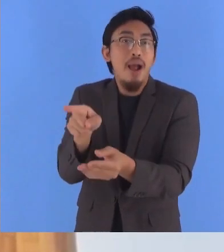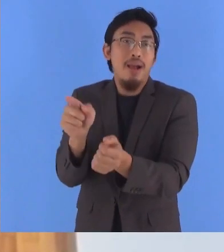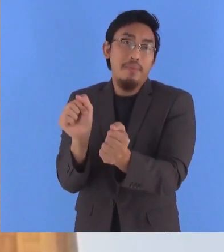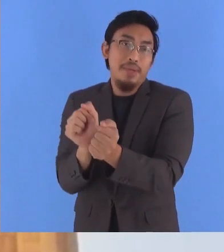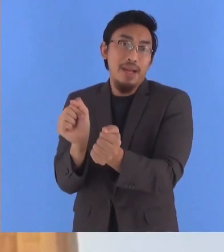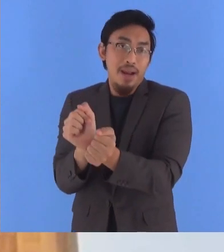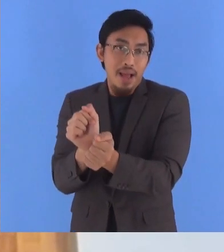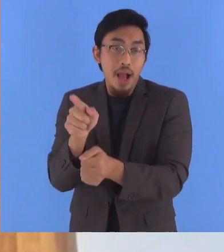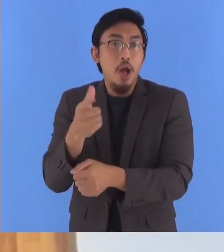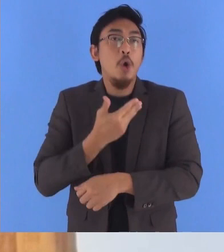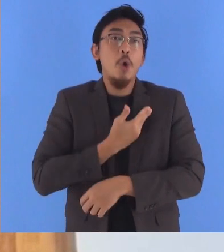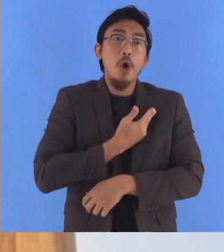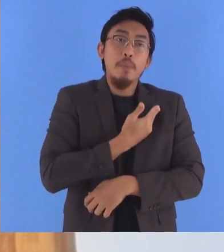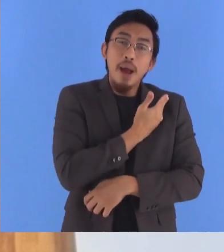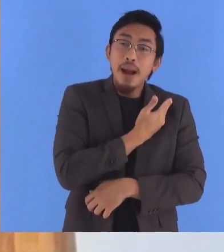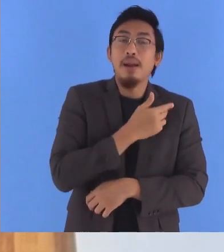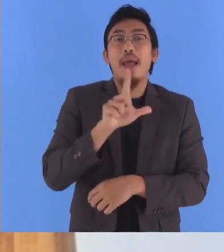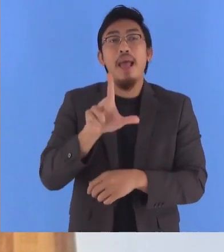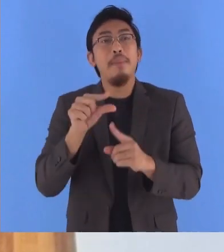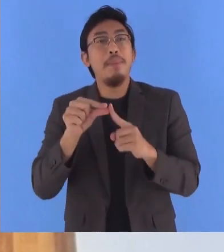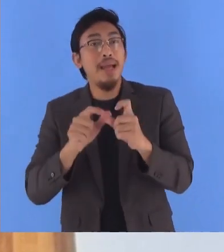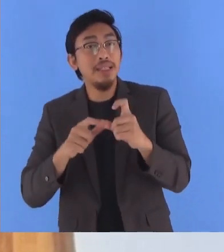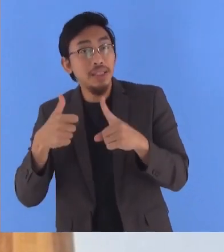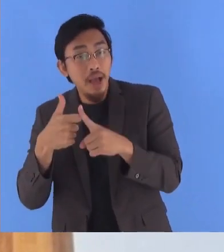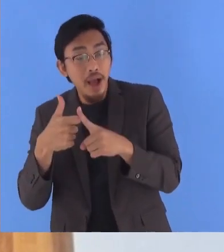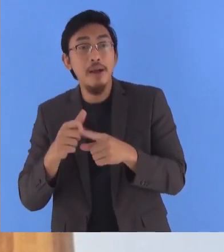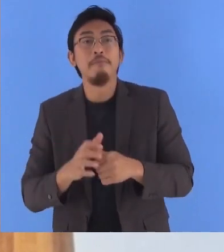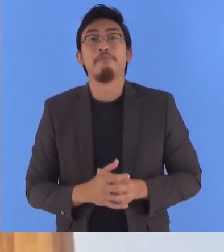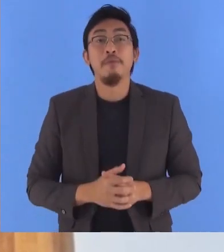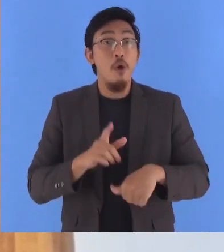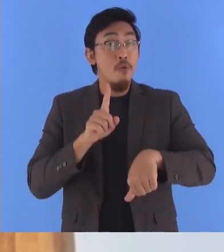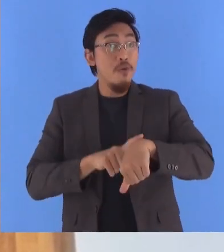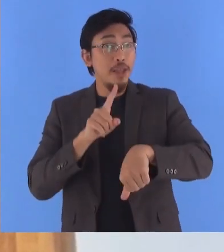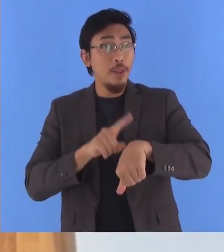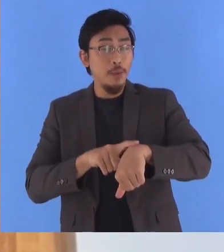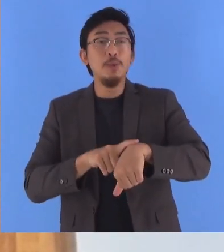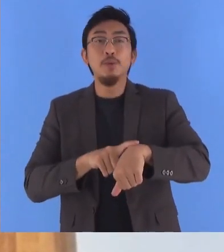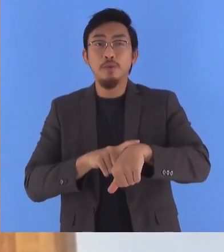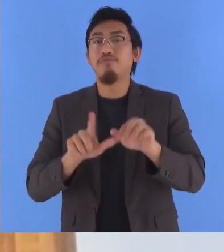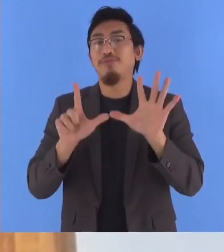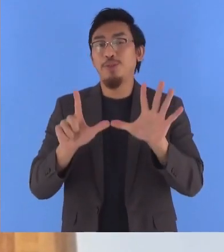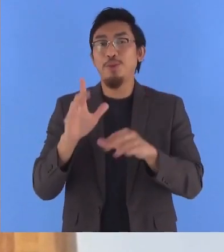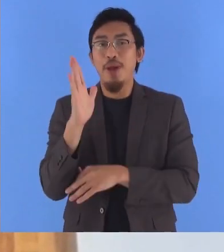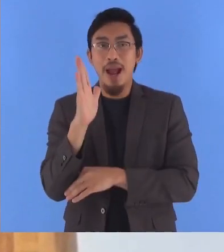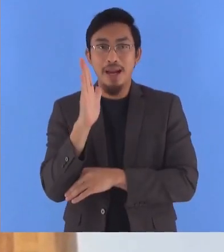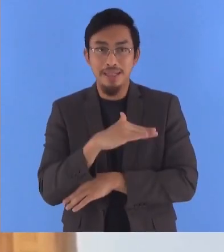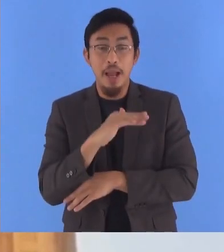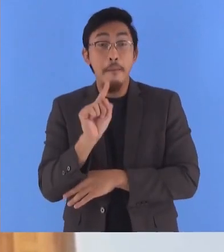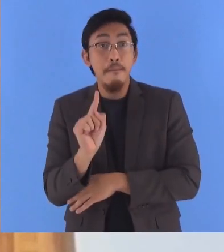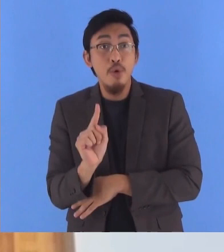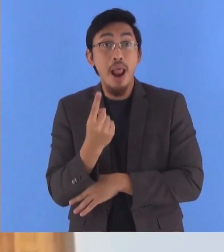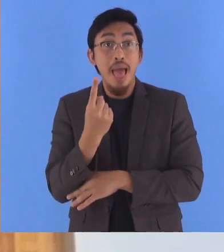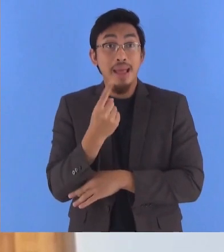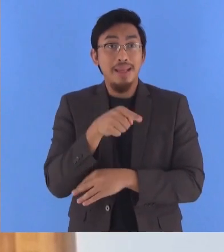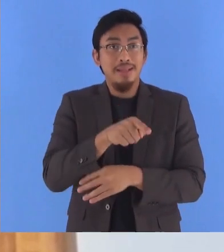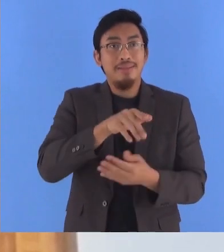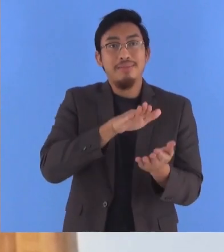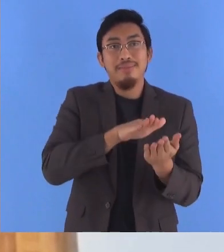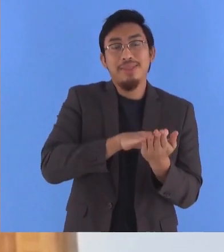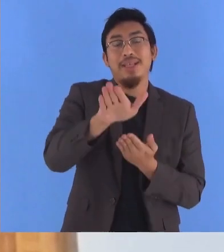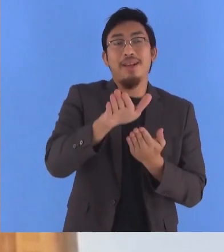restitusi sebagaimana dimaksud pada ayat 1 kepada terpidana korban dan